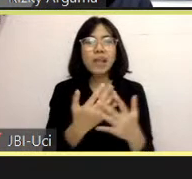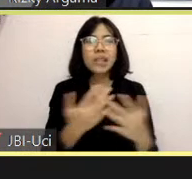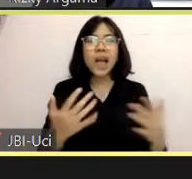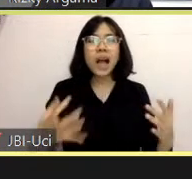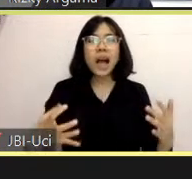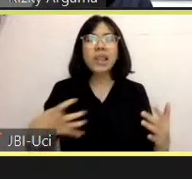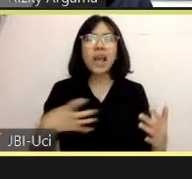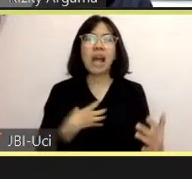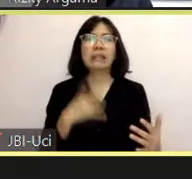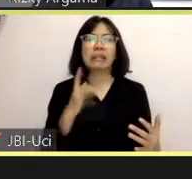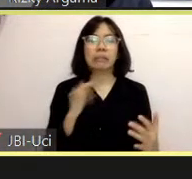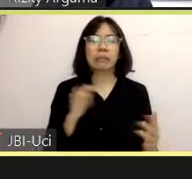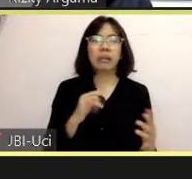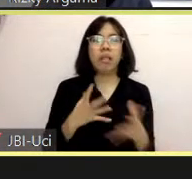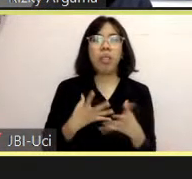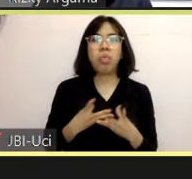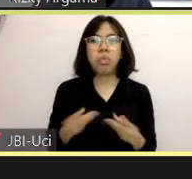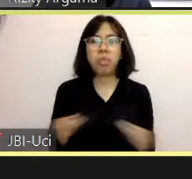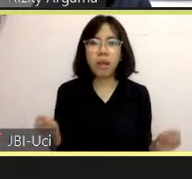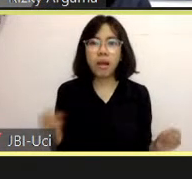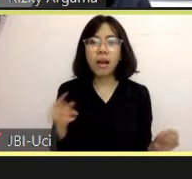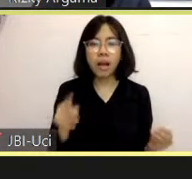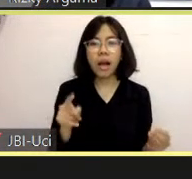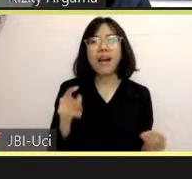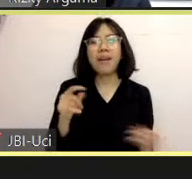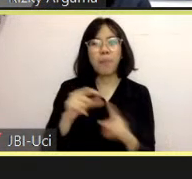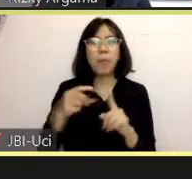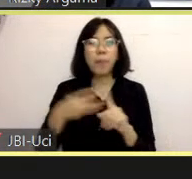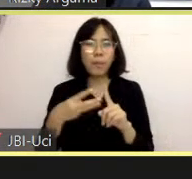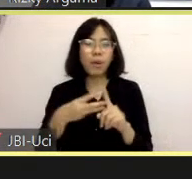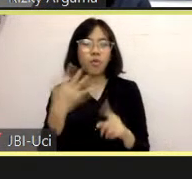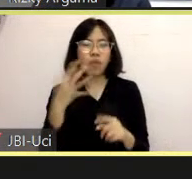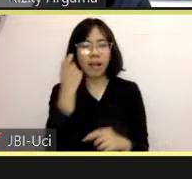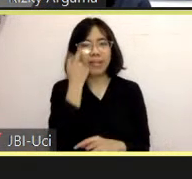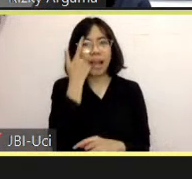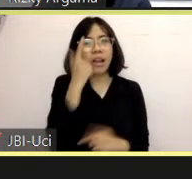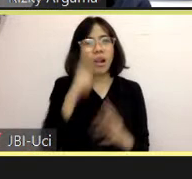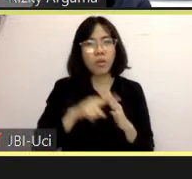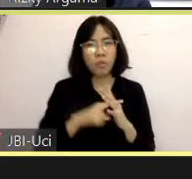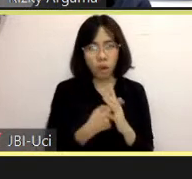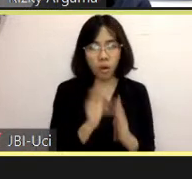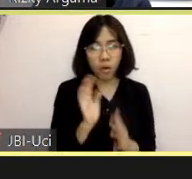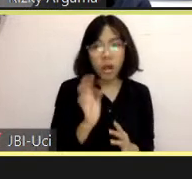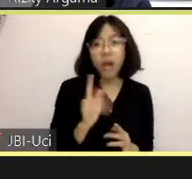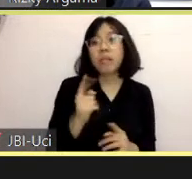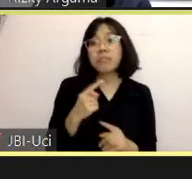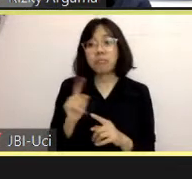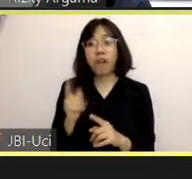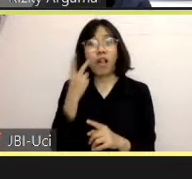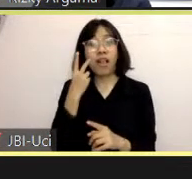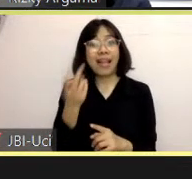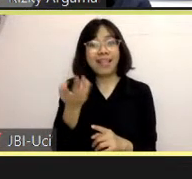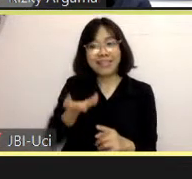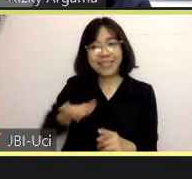jadi sorotan ya. Kalau di Indonesia, kalau kita perhatikan ya,